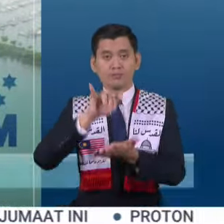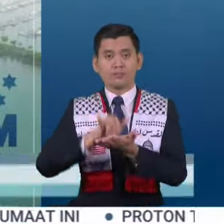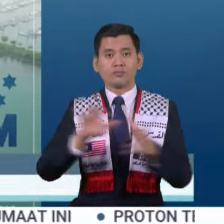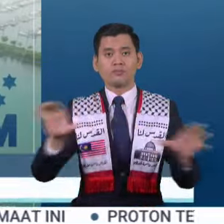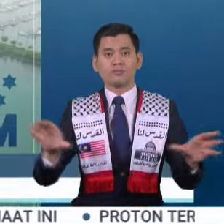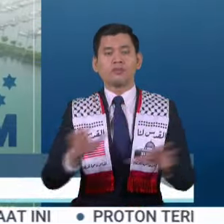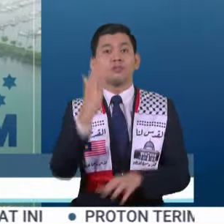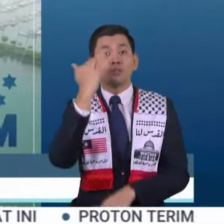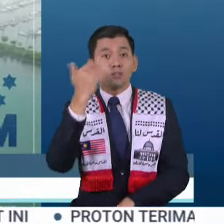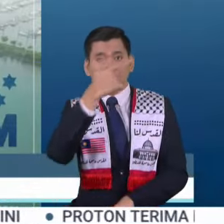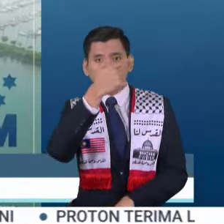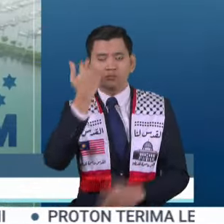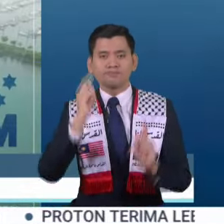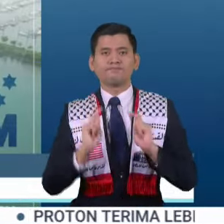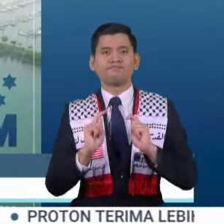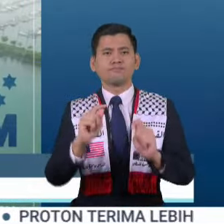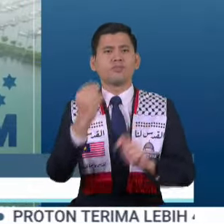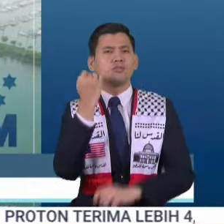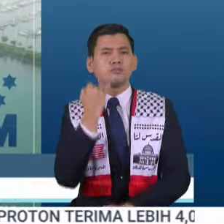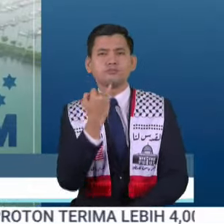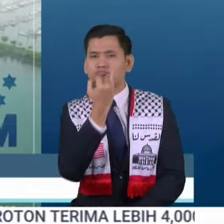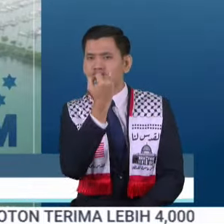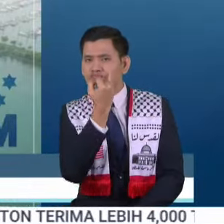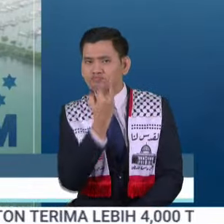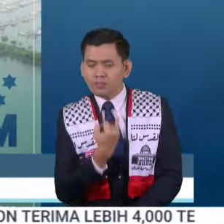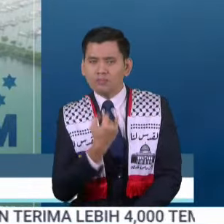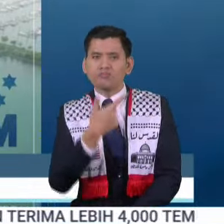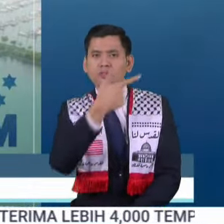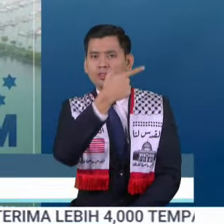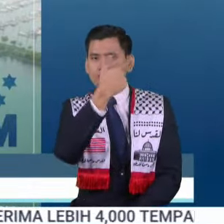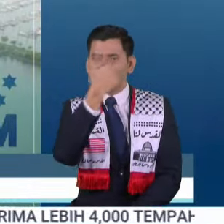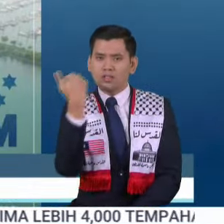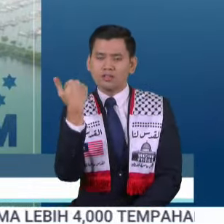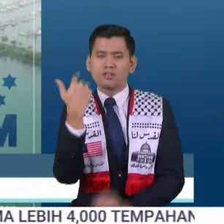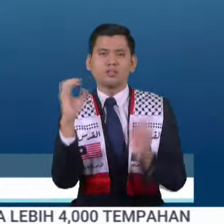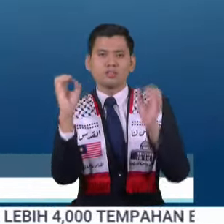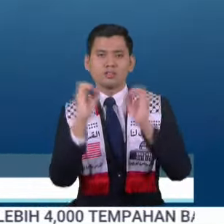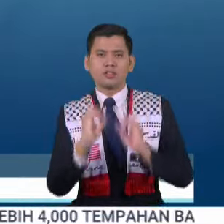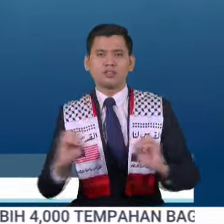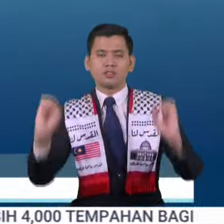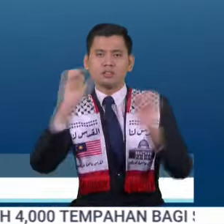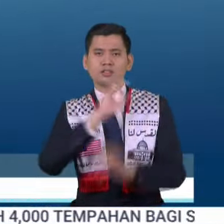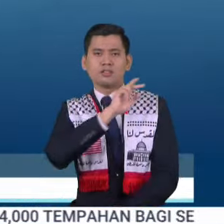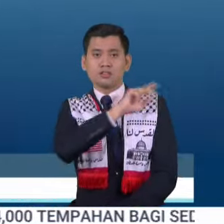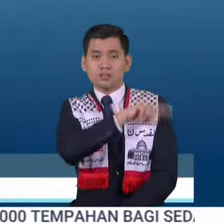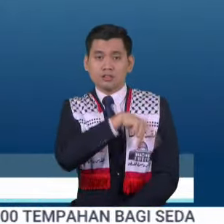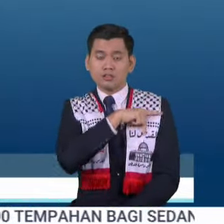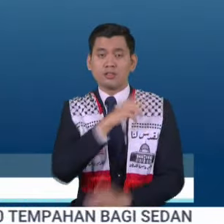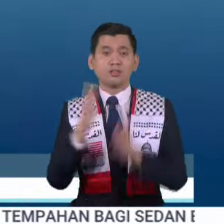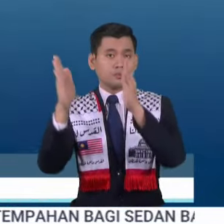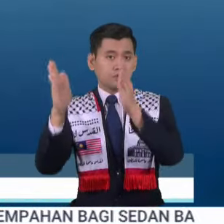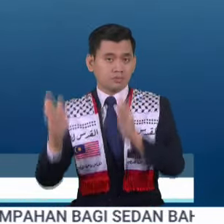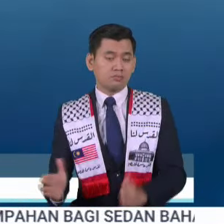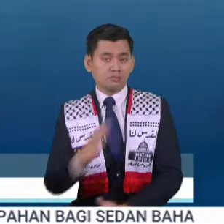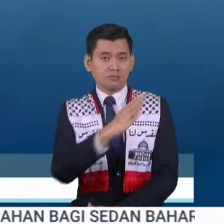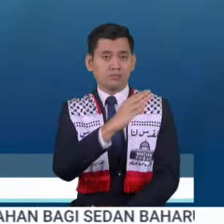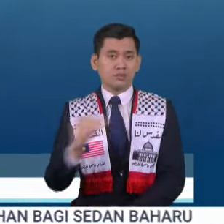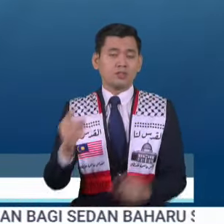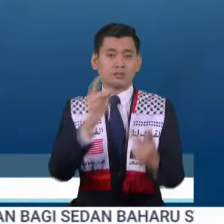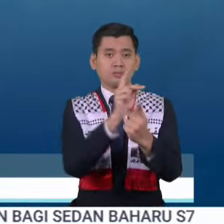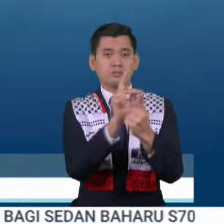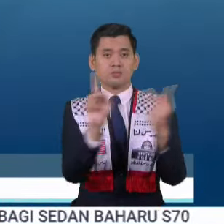tindakan Israel yang mengetepikan prinsip asas kemanusiaan serta melanggar undang-undang antarabangsa dalam satu kenyataan Datuk